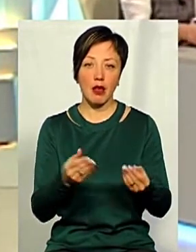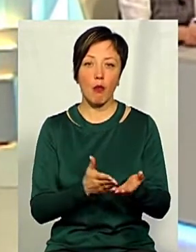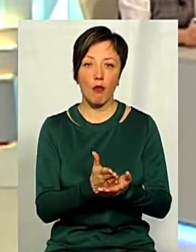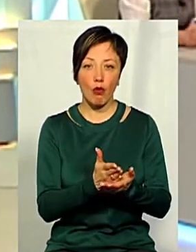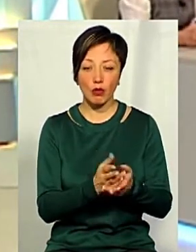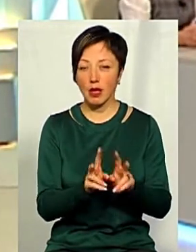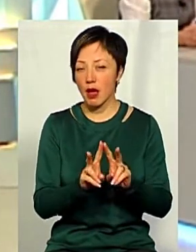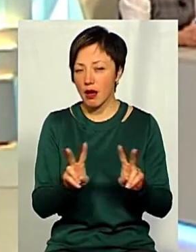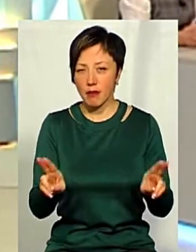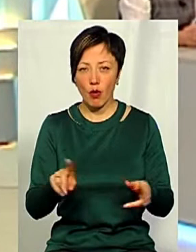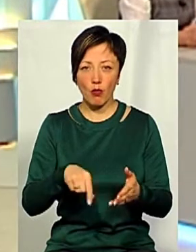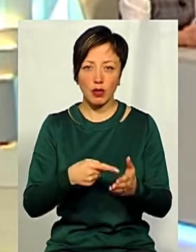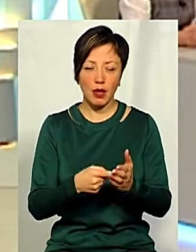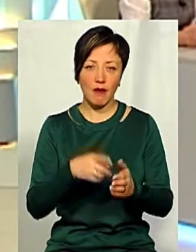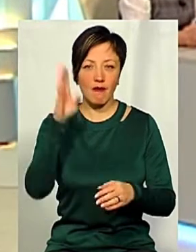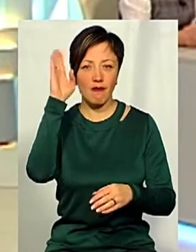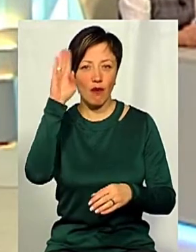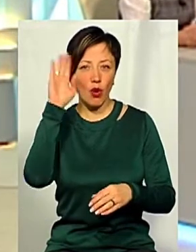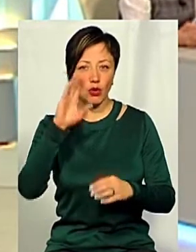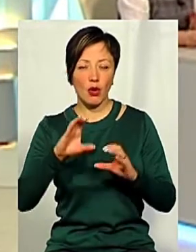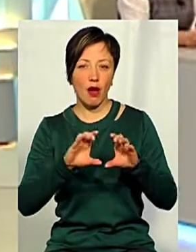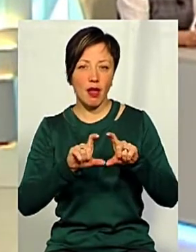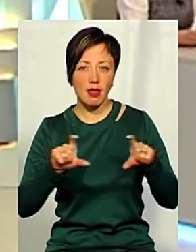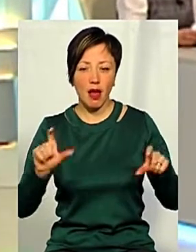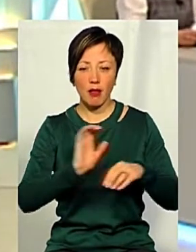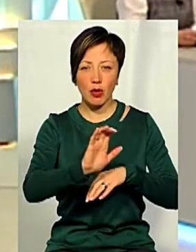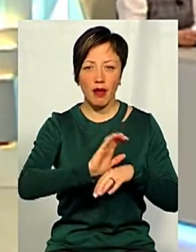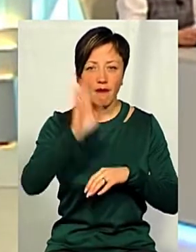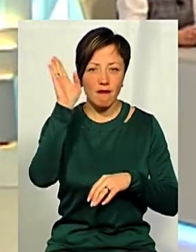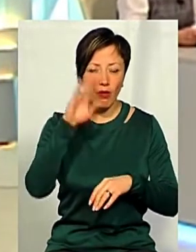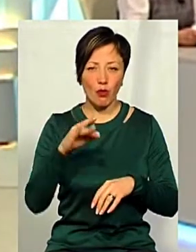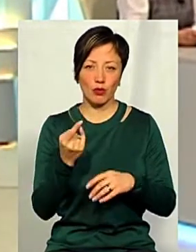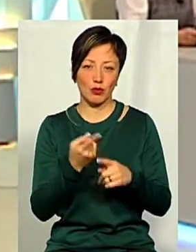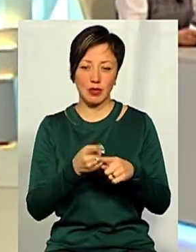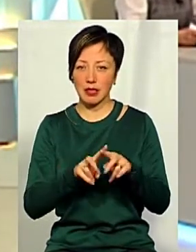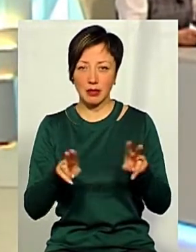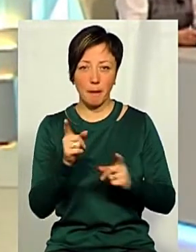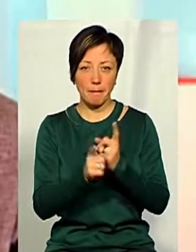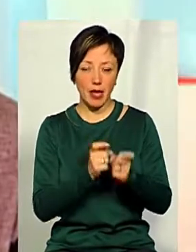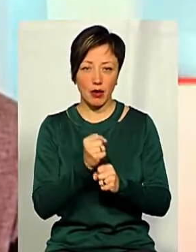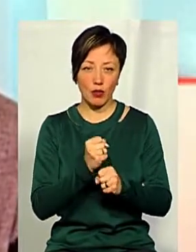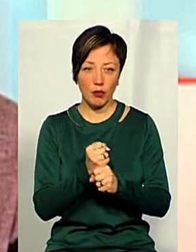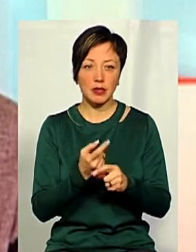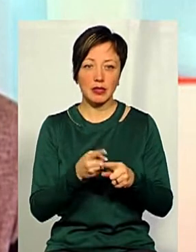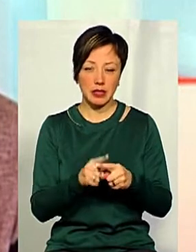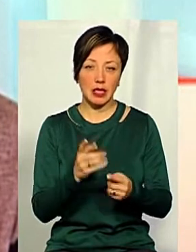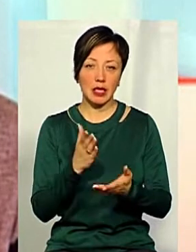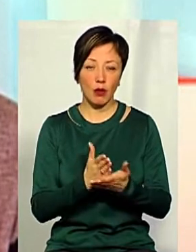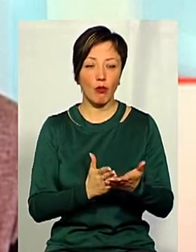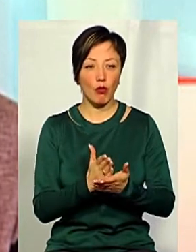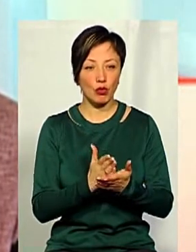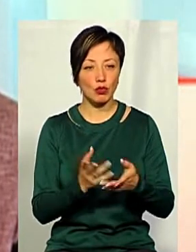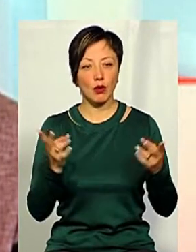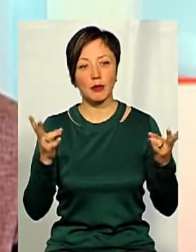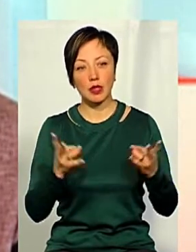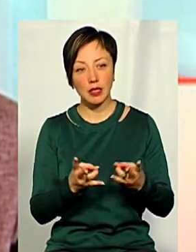як інші комунальні підприємства, як водоканал, подає воду, водовідведення, так само і переробка. Це є послуга, за яку